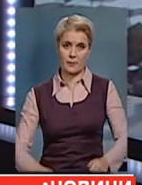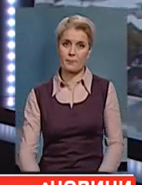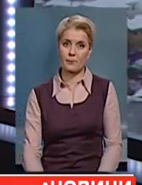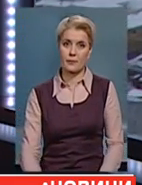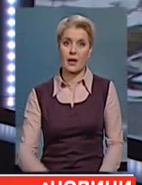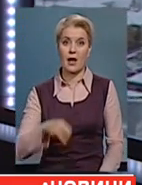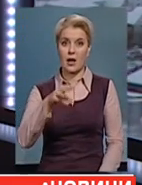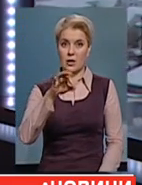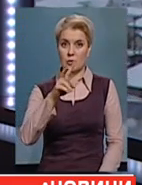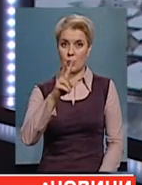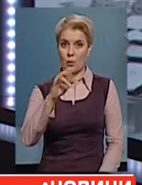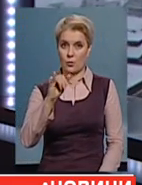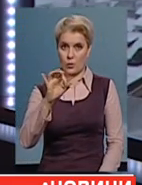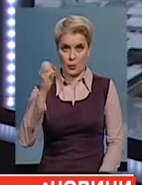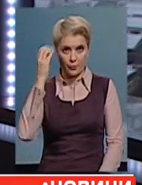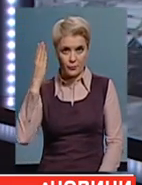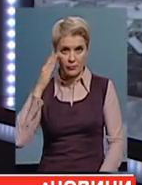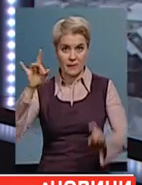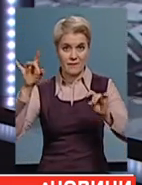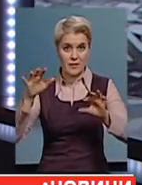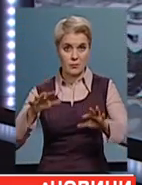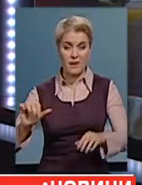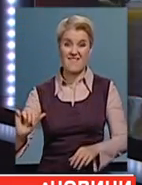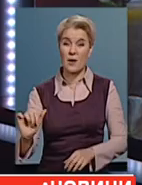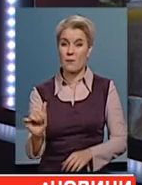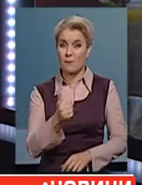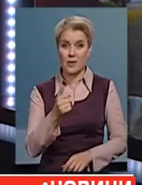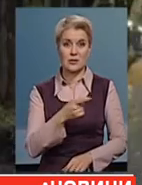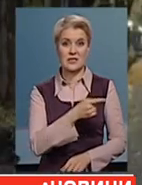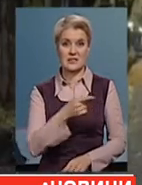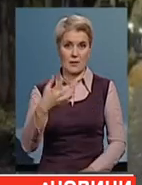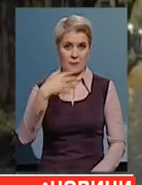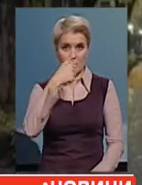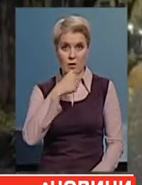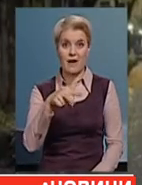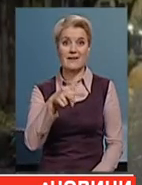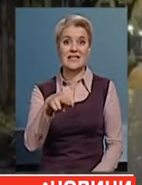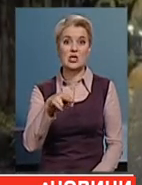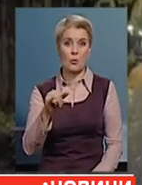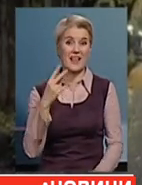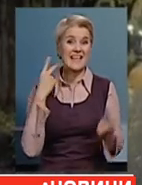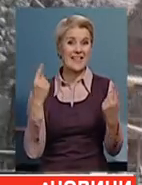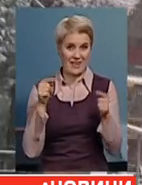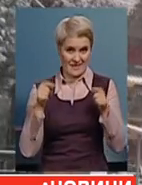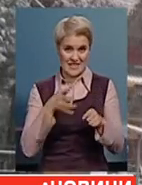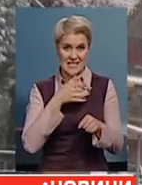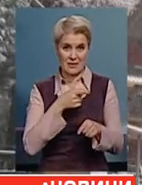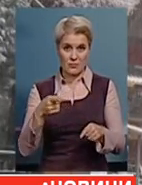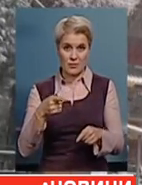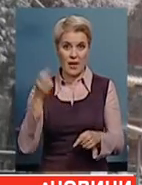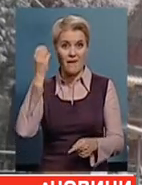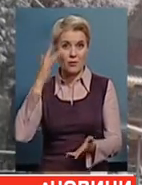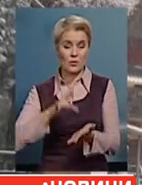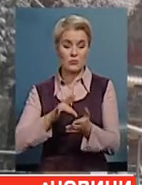У Токіо випав сніг уперше за понад півстоліття в листопаді. Зазвичай у цій порі в японській столиці понад 10 градусів